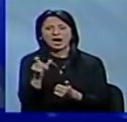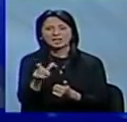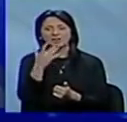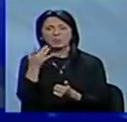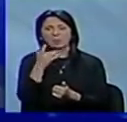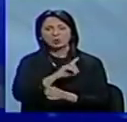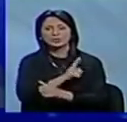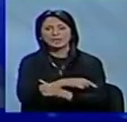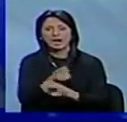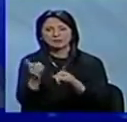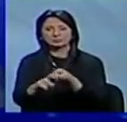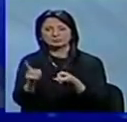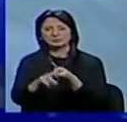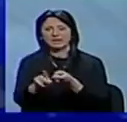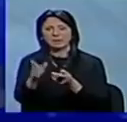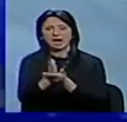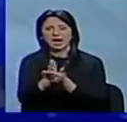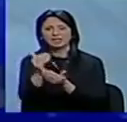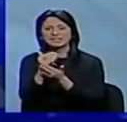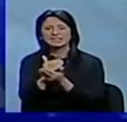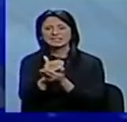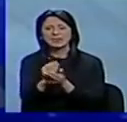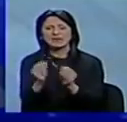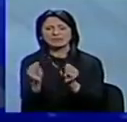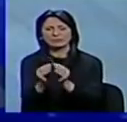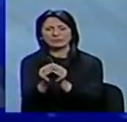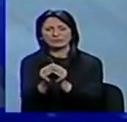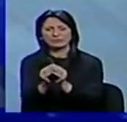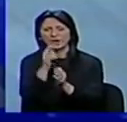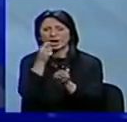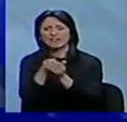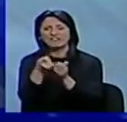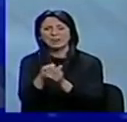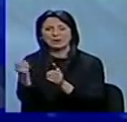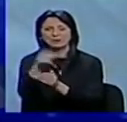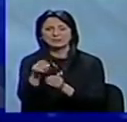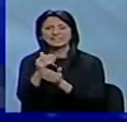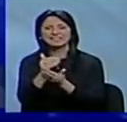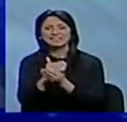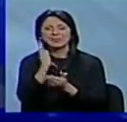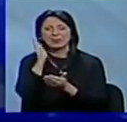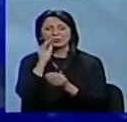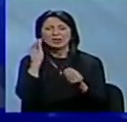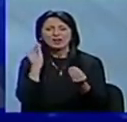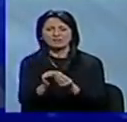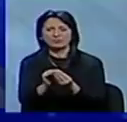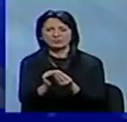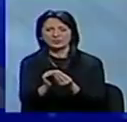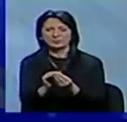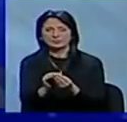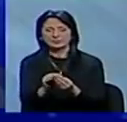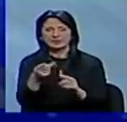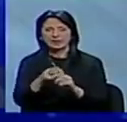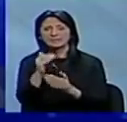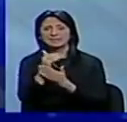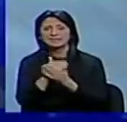და პოლიტიკური ძალები, რომლებიც არიან ამ არსებული სისტემის ნაწილი, რომლებიც იკვებებიან ამ სისტემით და რომლებიც აპირებენ და გეგმავენ, რომ